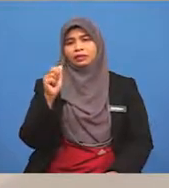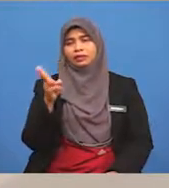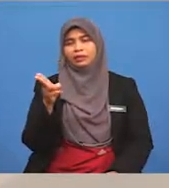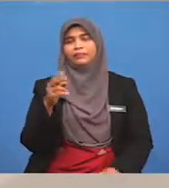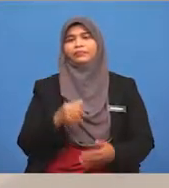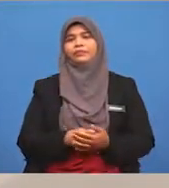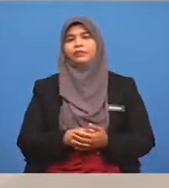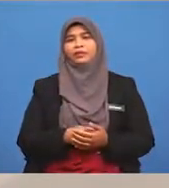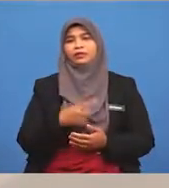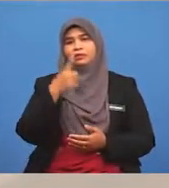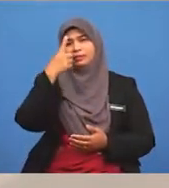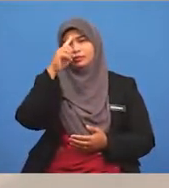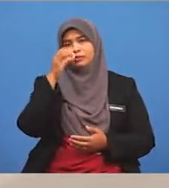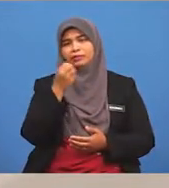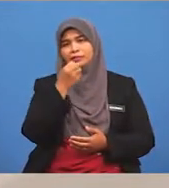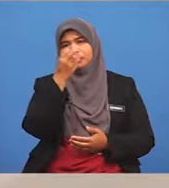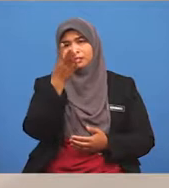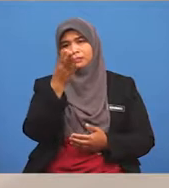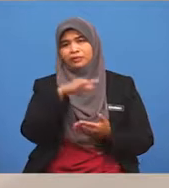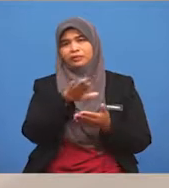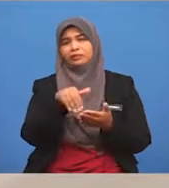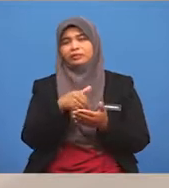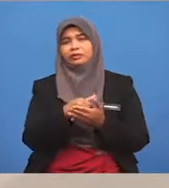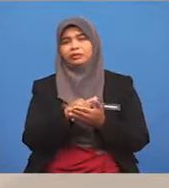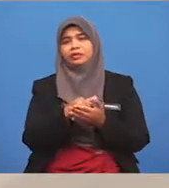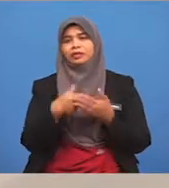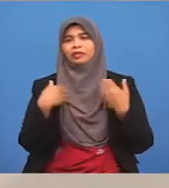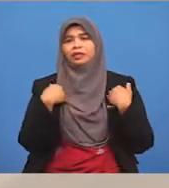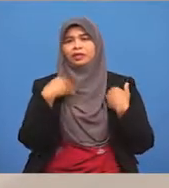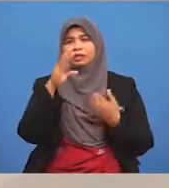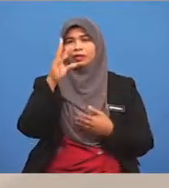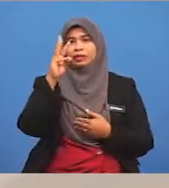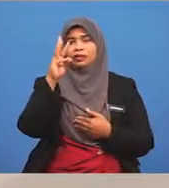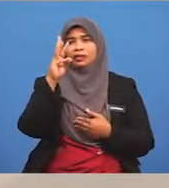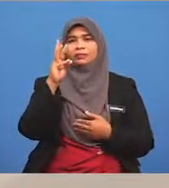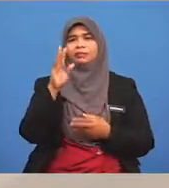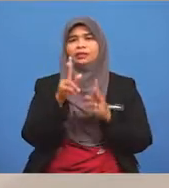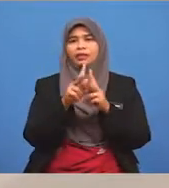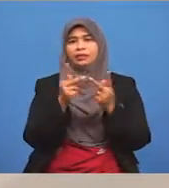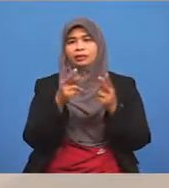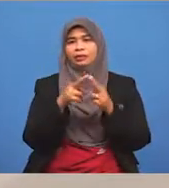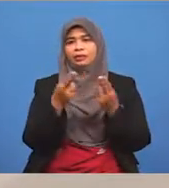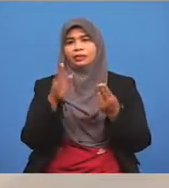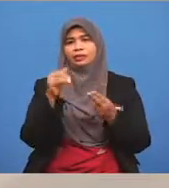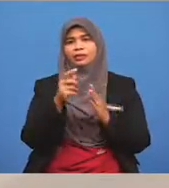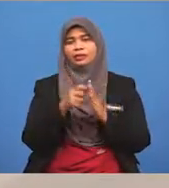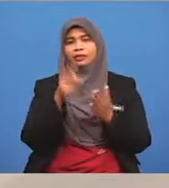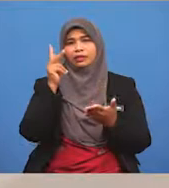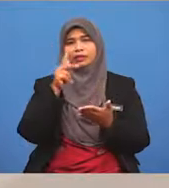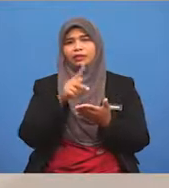anda, Sunan As-Sittah ialah 6 buah kitab hadis yang masyhur yang